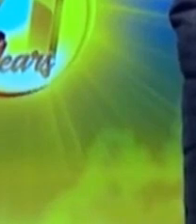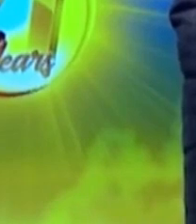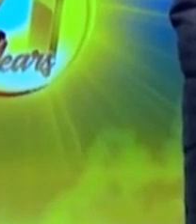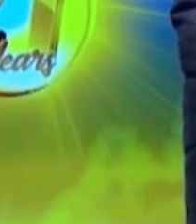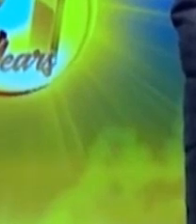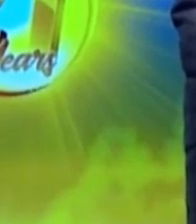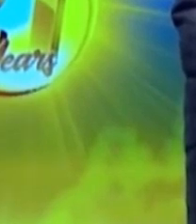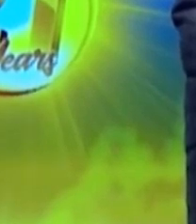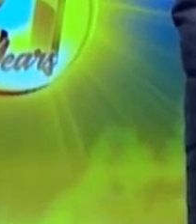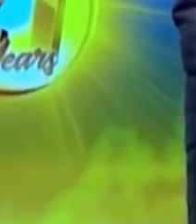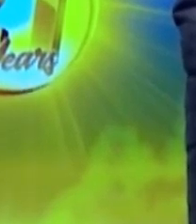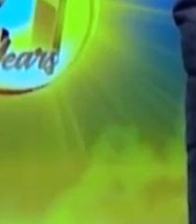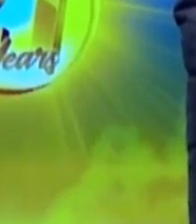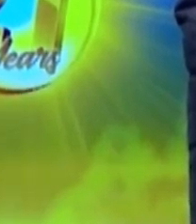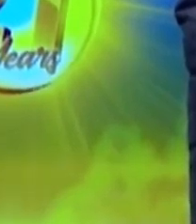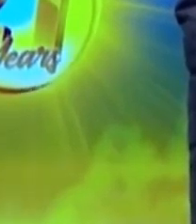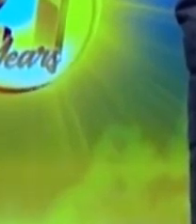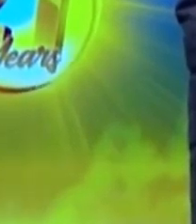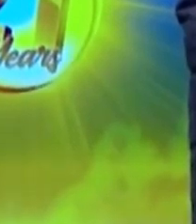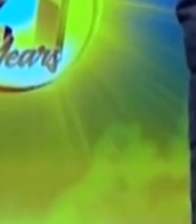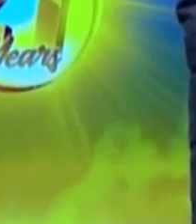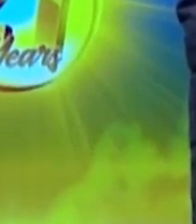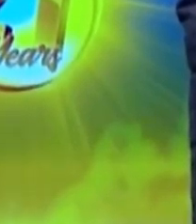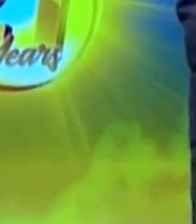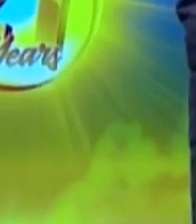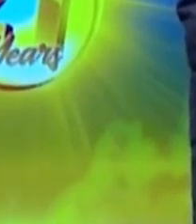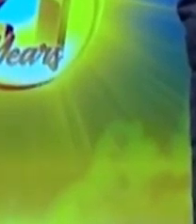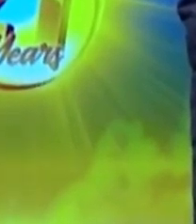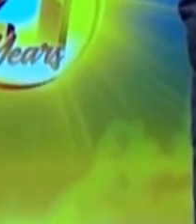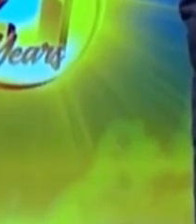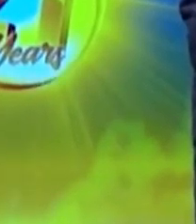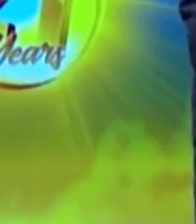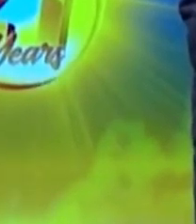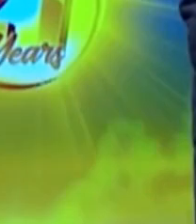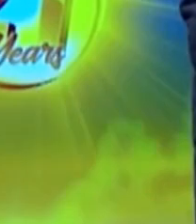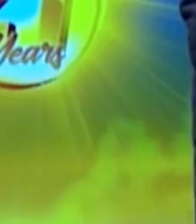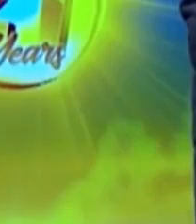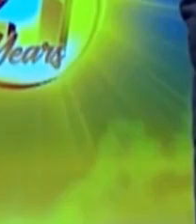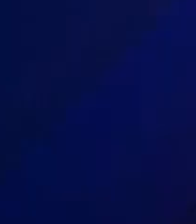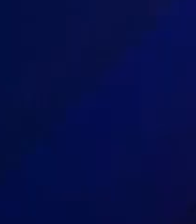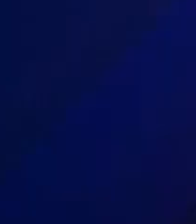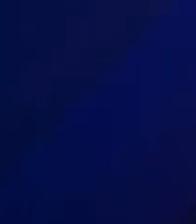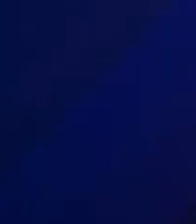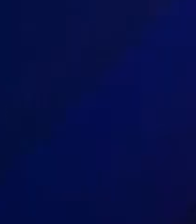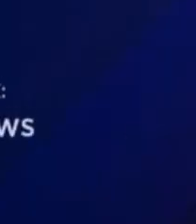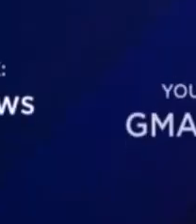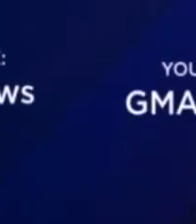masubaybayan sa GMA Pinoy TV at www.gmanews.tv.